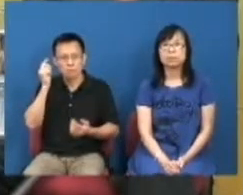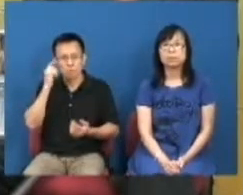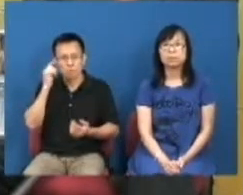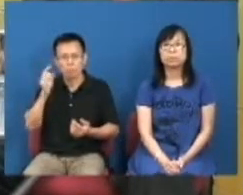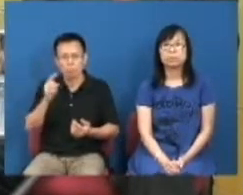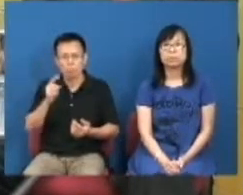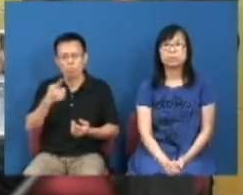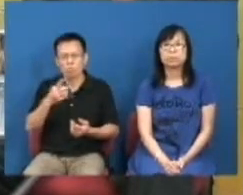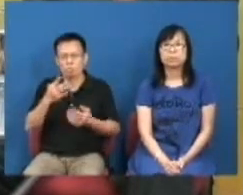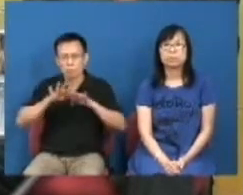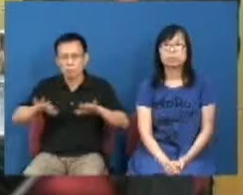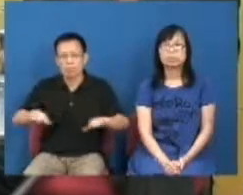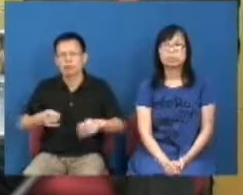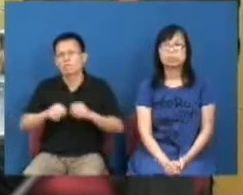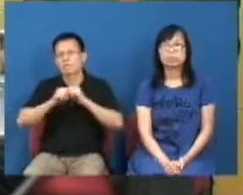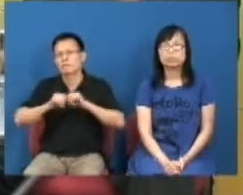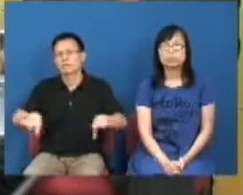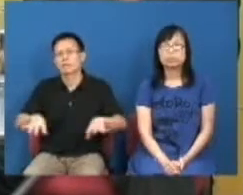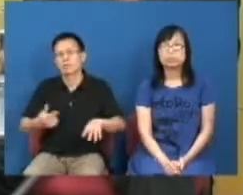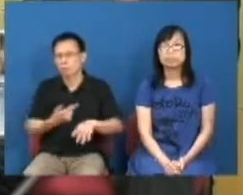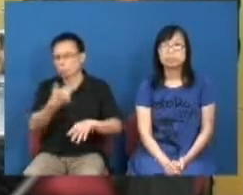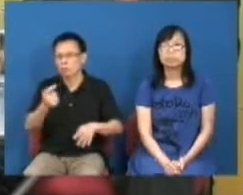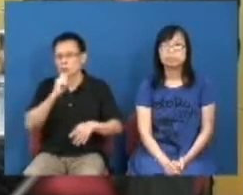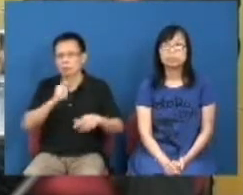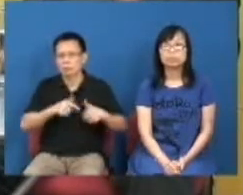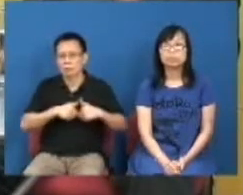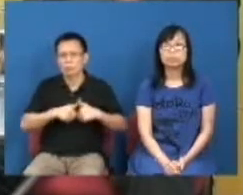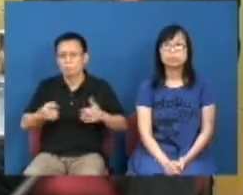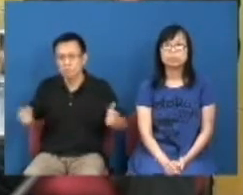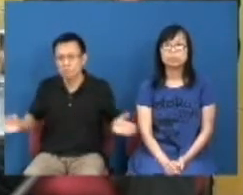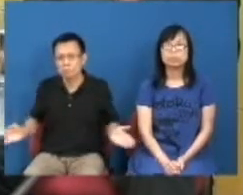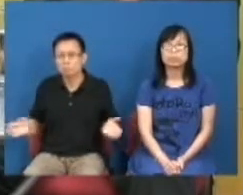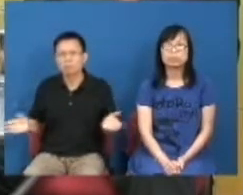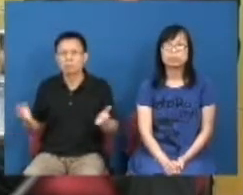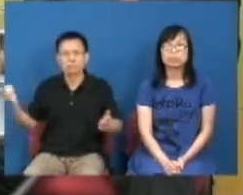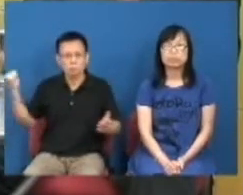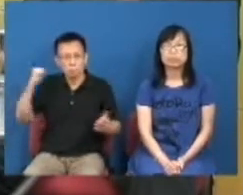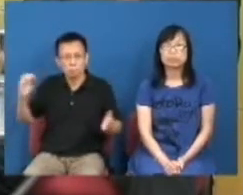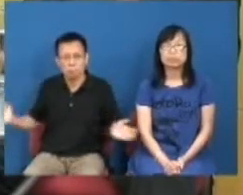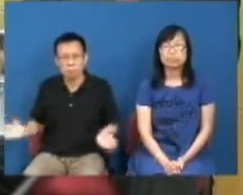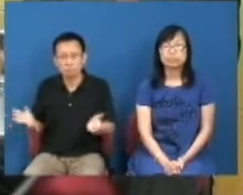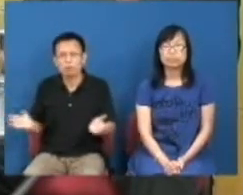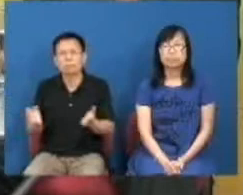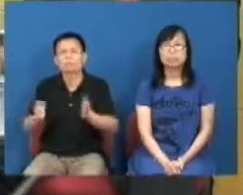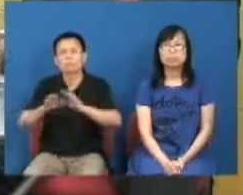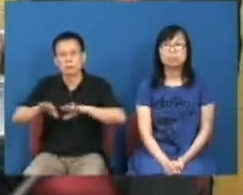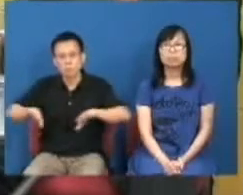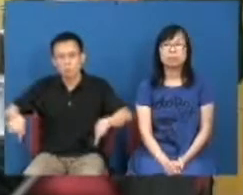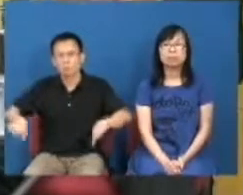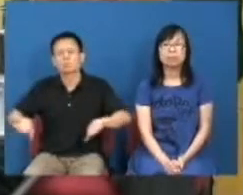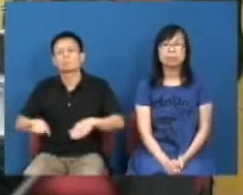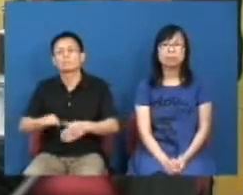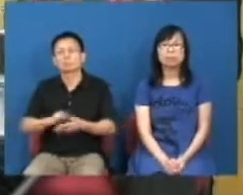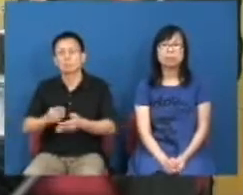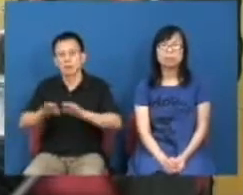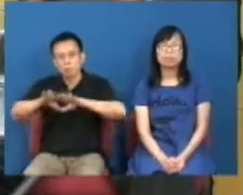少。有好多有心人嘅，都係好積極咁推動呢個調解。咁將